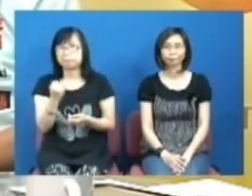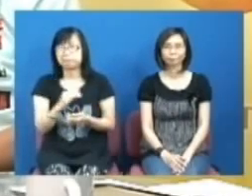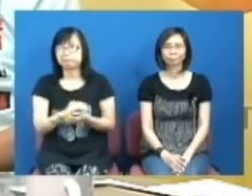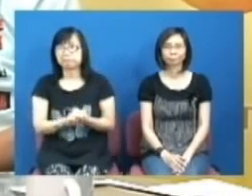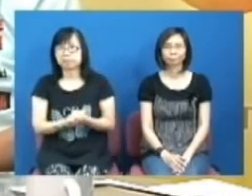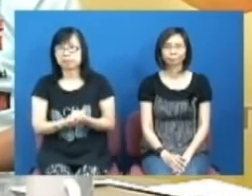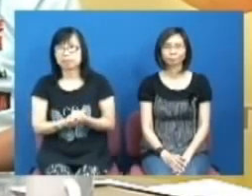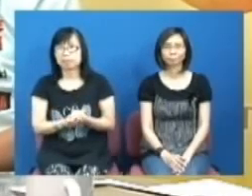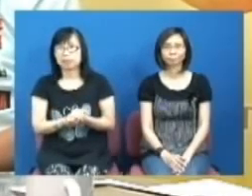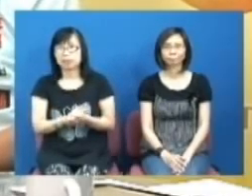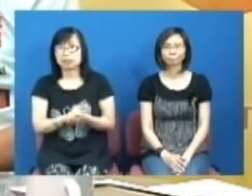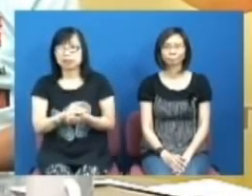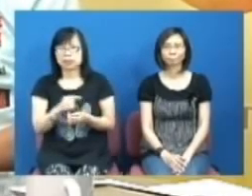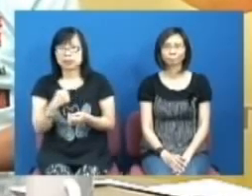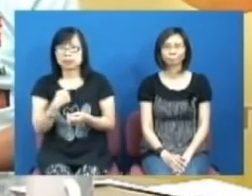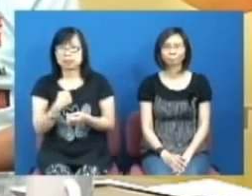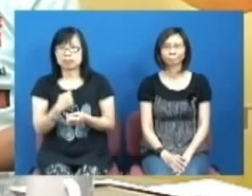咧就一定係要